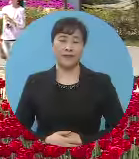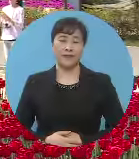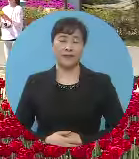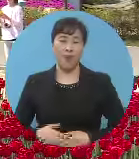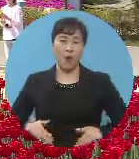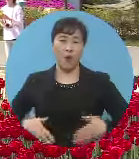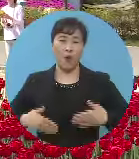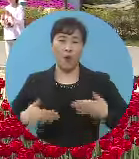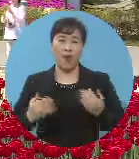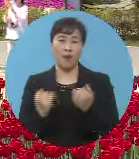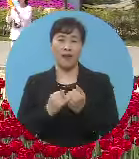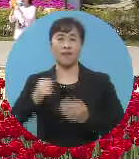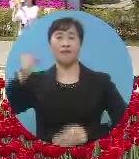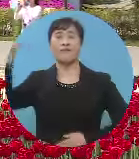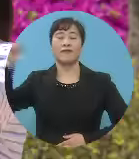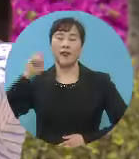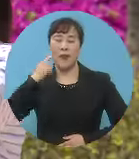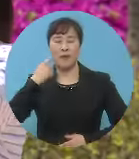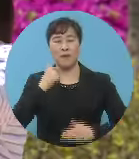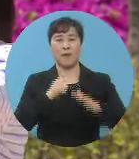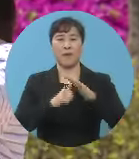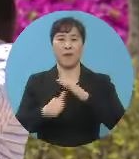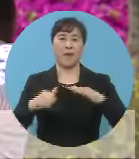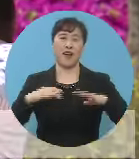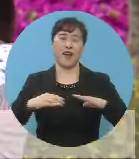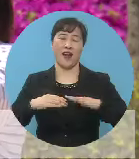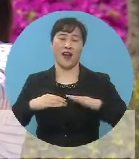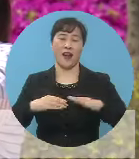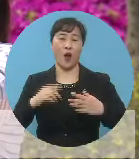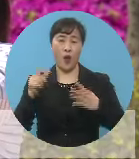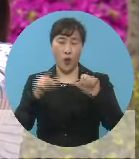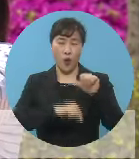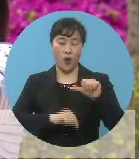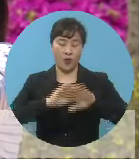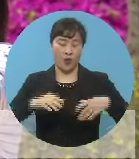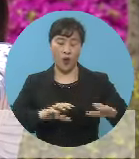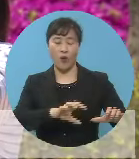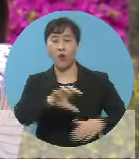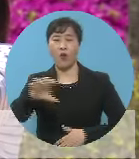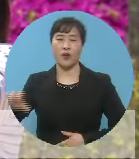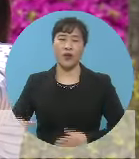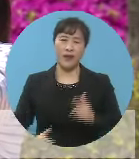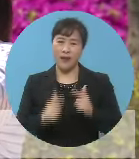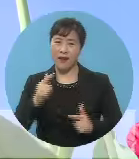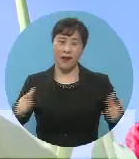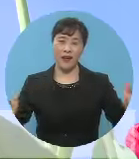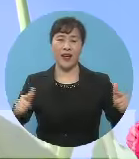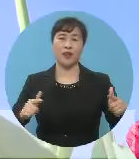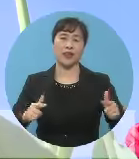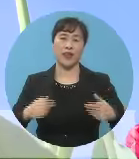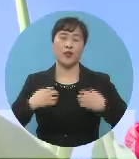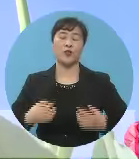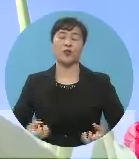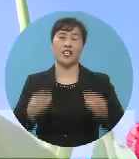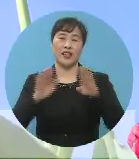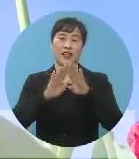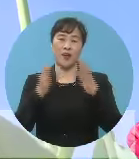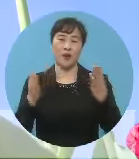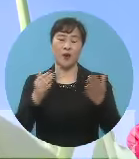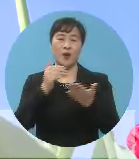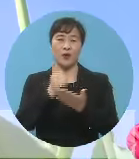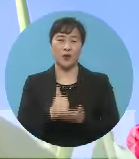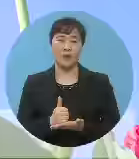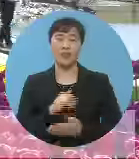봄의 여신이 아름다움을 뽐내는 5월. 전남 곳곳에서는 여러 빛깔의 축제가 남도의 봄을 수놓으며